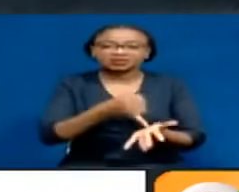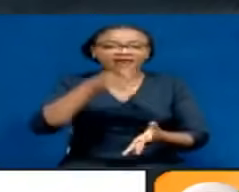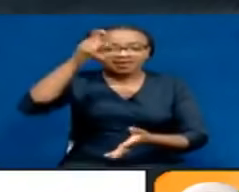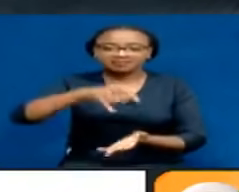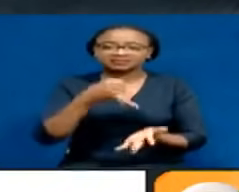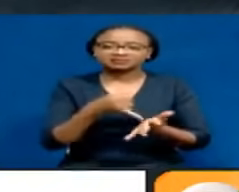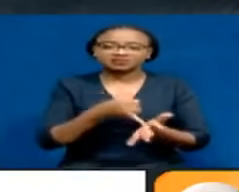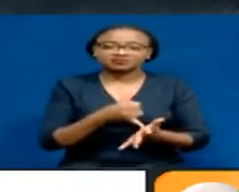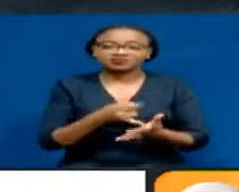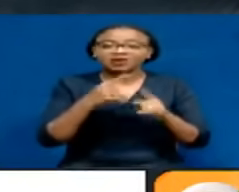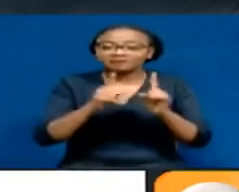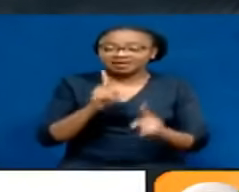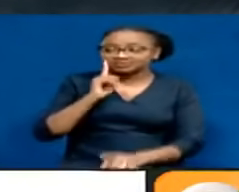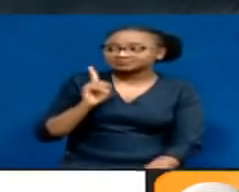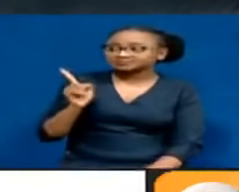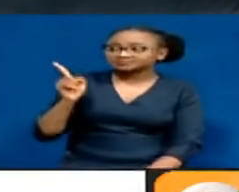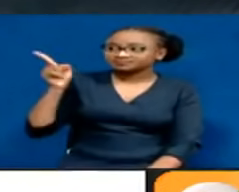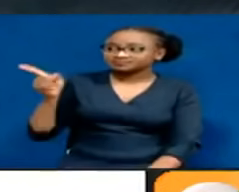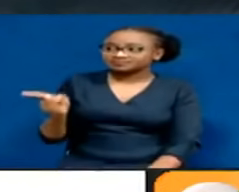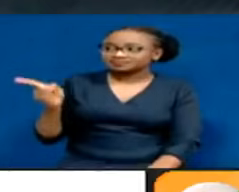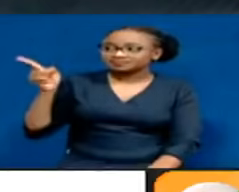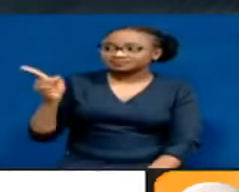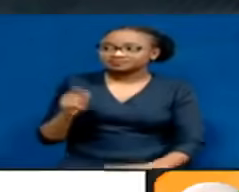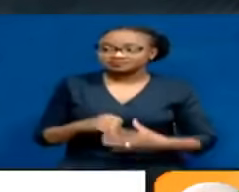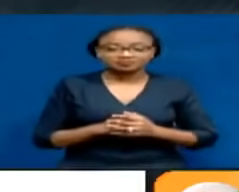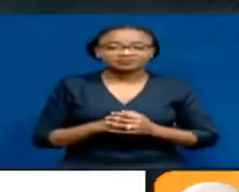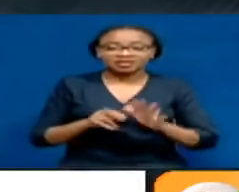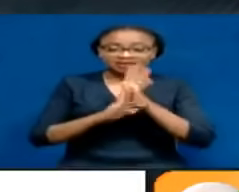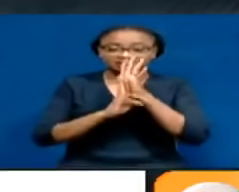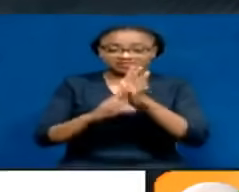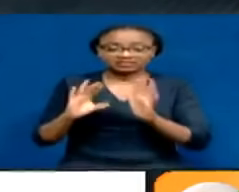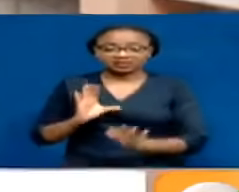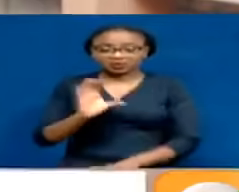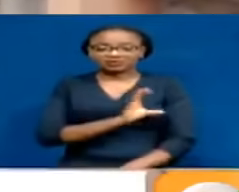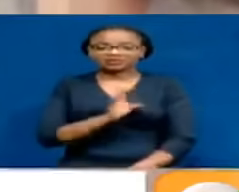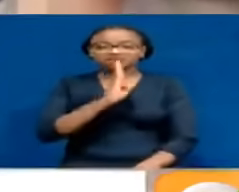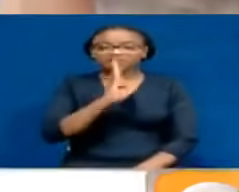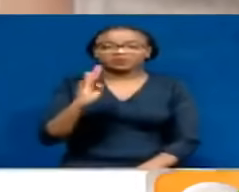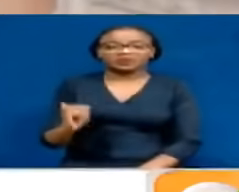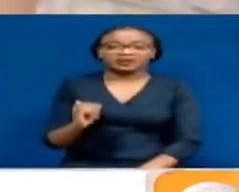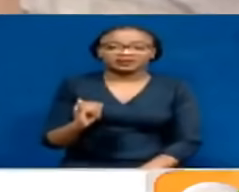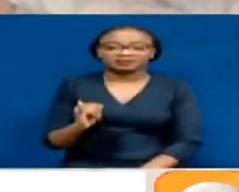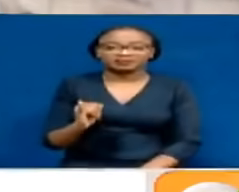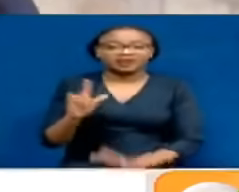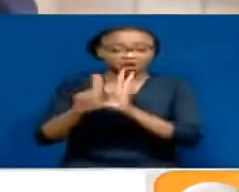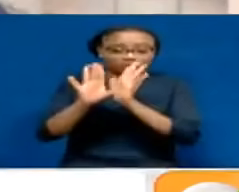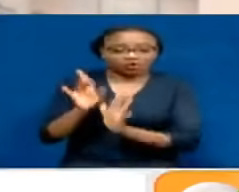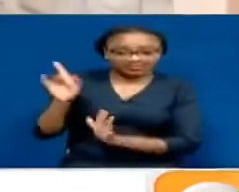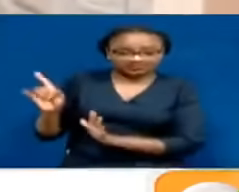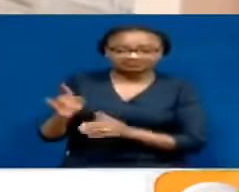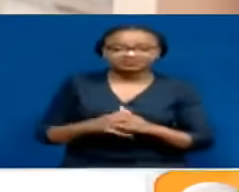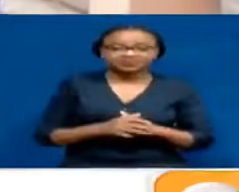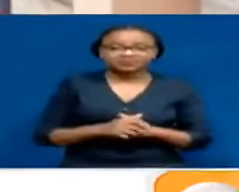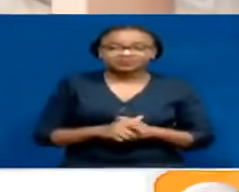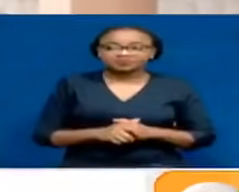na mawakili James Orengo, Otiende Amolo na Paul Mwangi. Aliyekuwa mwanasheria mkuu Githu Muigai